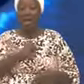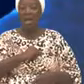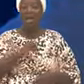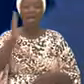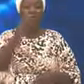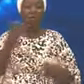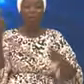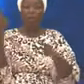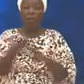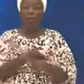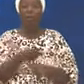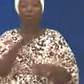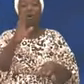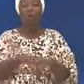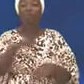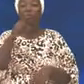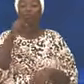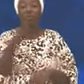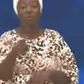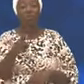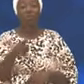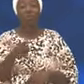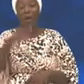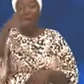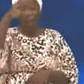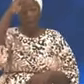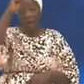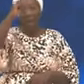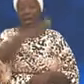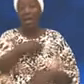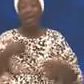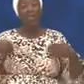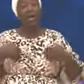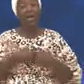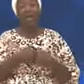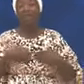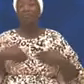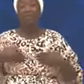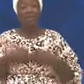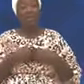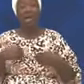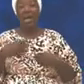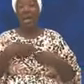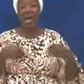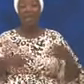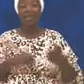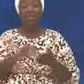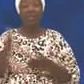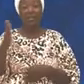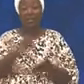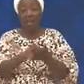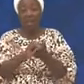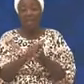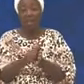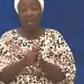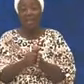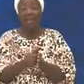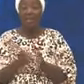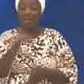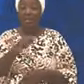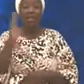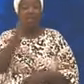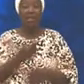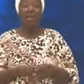6e sur où je vous les hommes et les animaux et multiplieront et seront faits quand